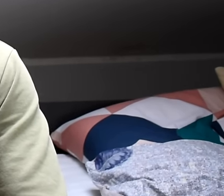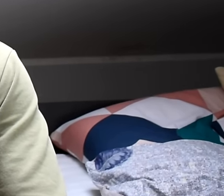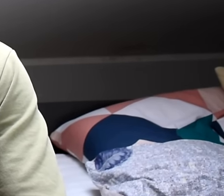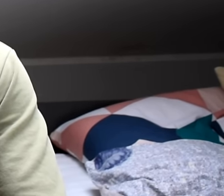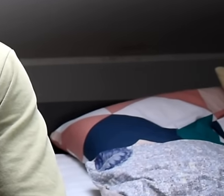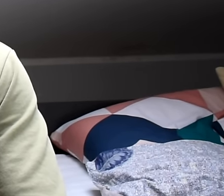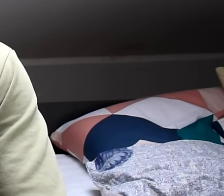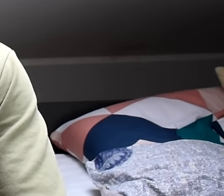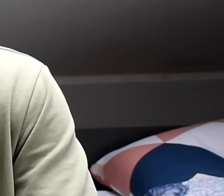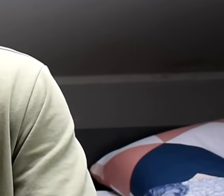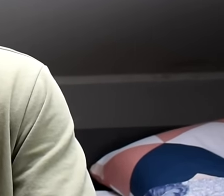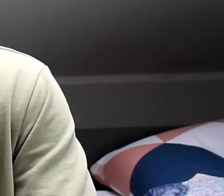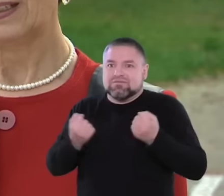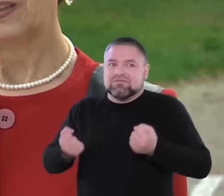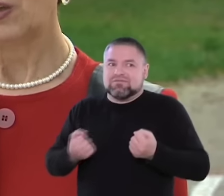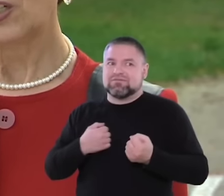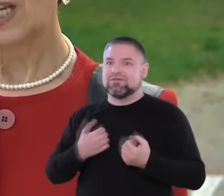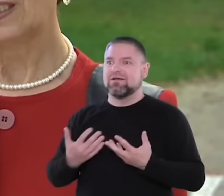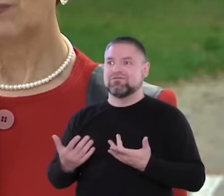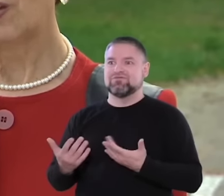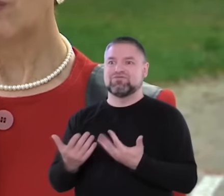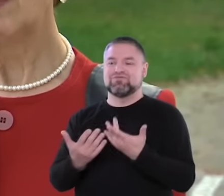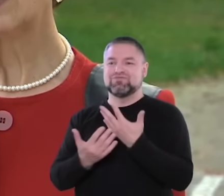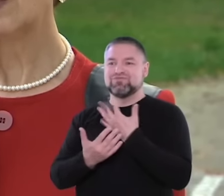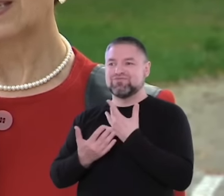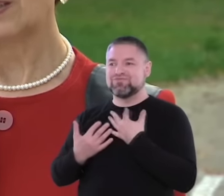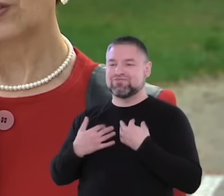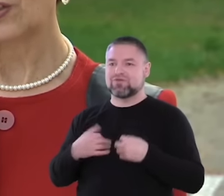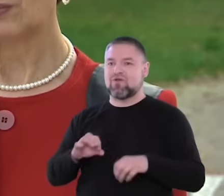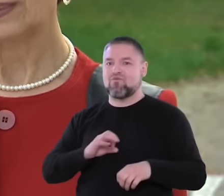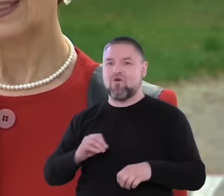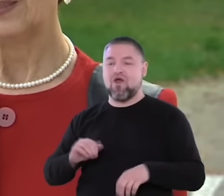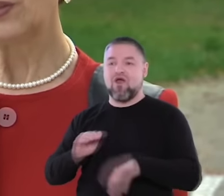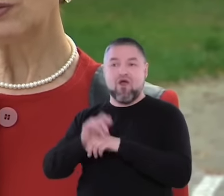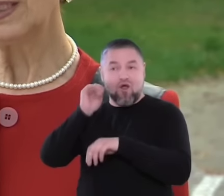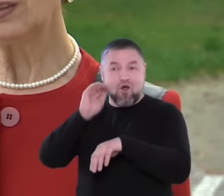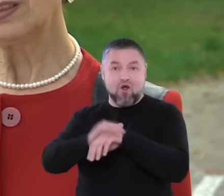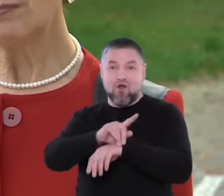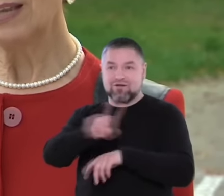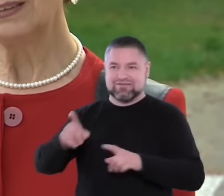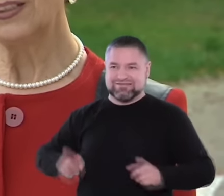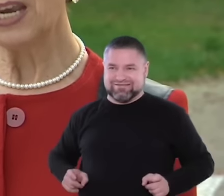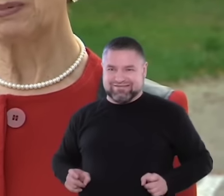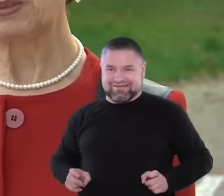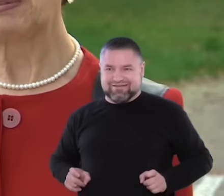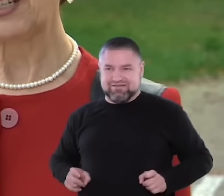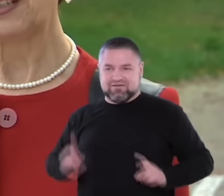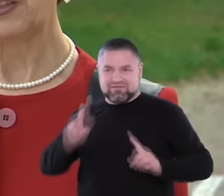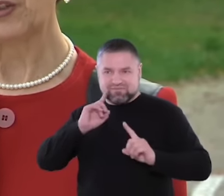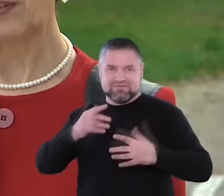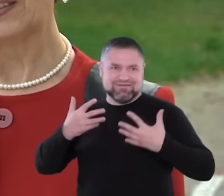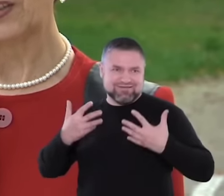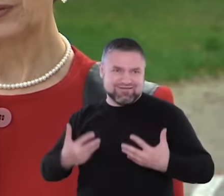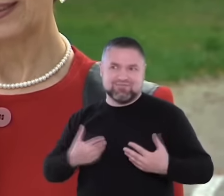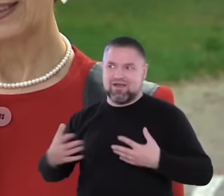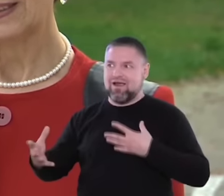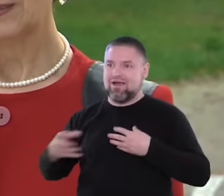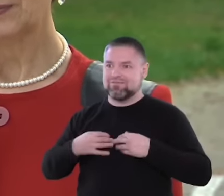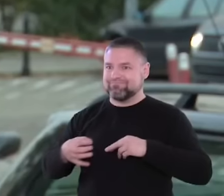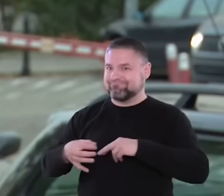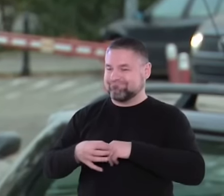słów. Dalekosiężne. Łechce. Koleżanki mi go bardzo zazdroszczą. W sumie to chyba chciałabym, żebym się kiedyś